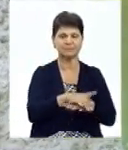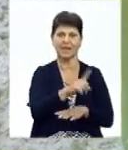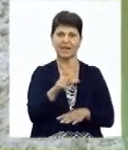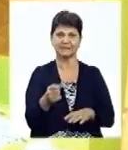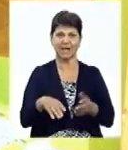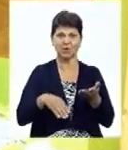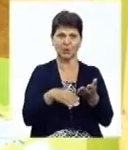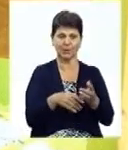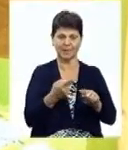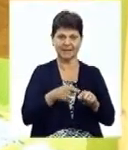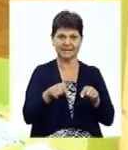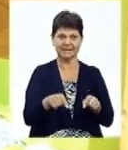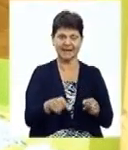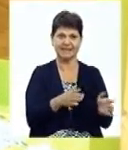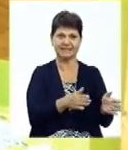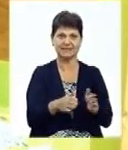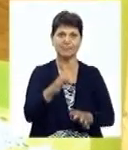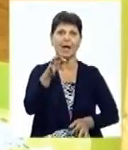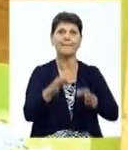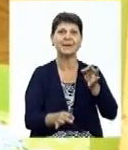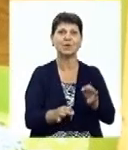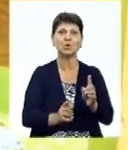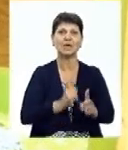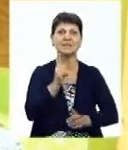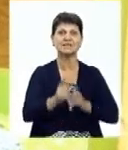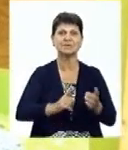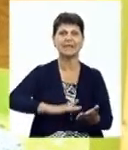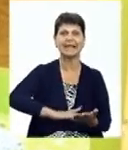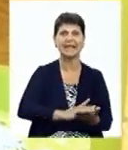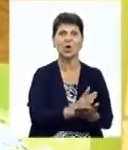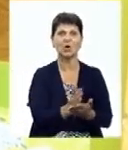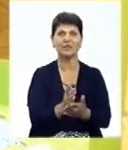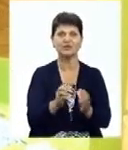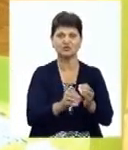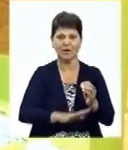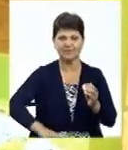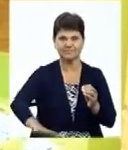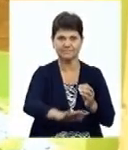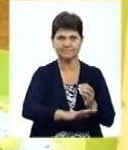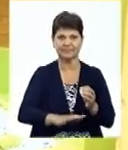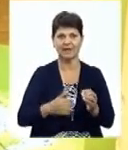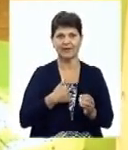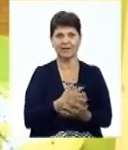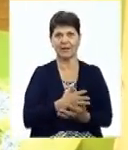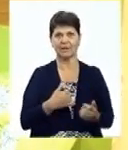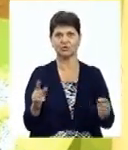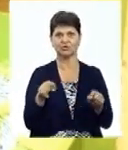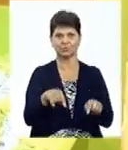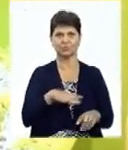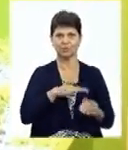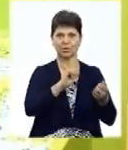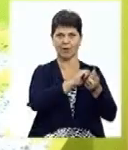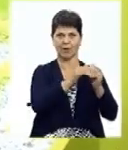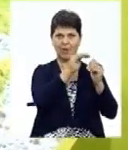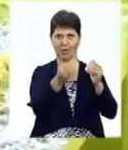цієї системи ми вивчаємо природні зміни географічного ландшафту. Та я не хочу, щоб тут була гора, я хочу тут зробити